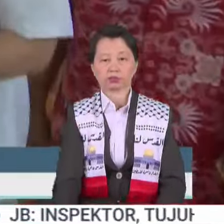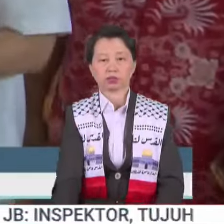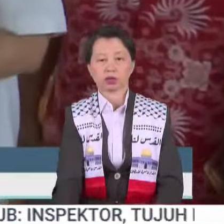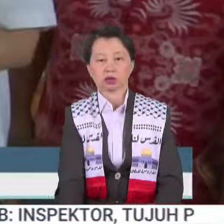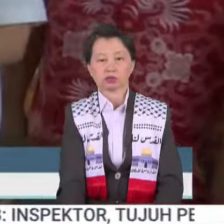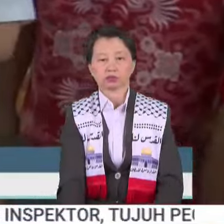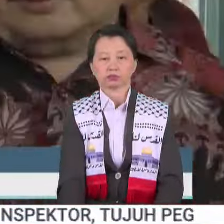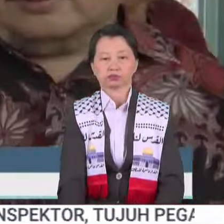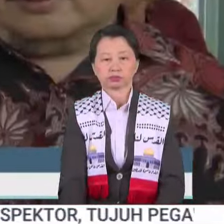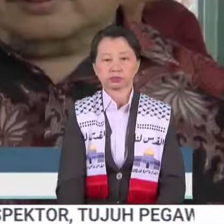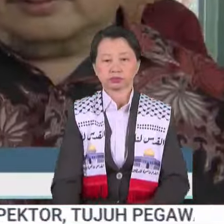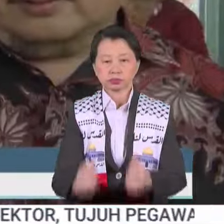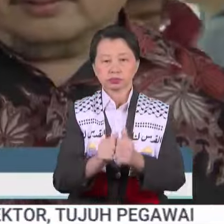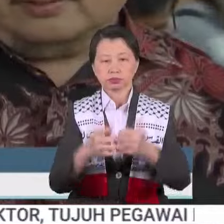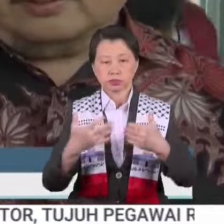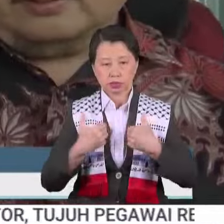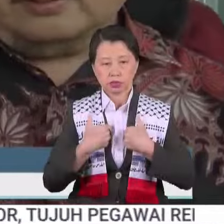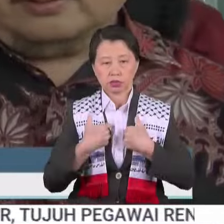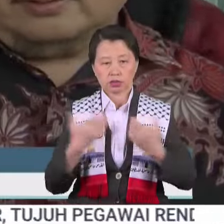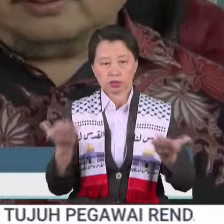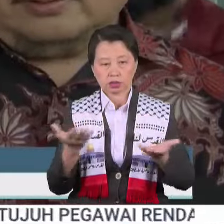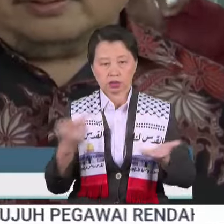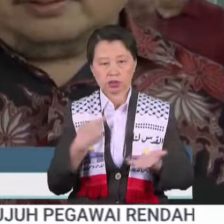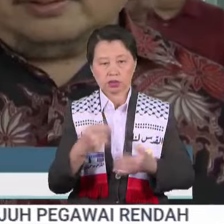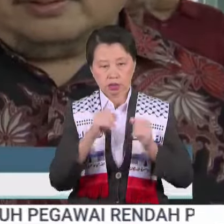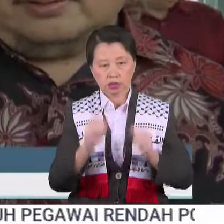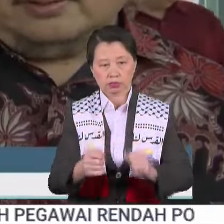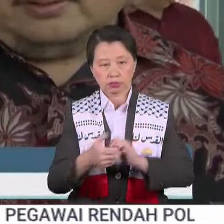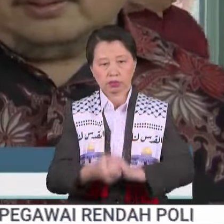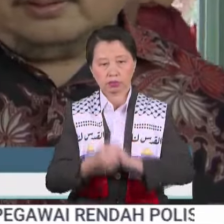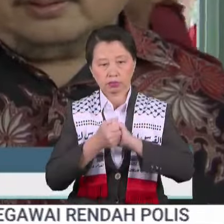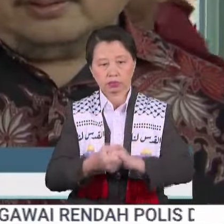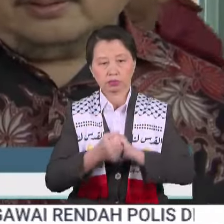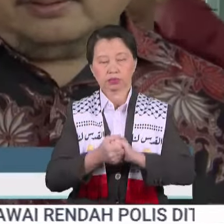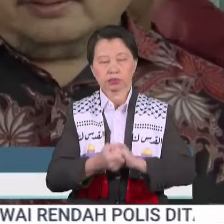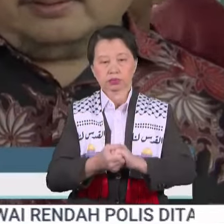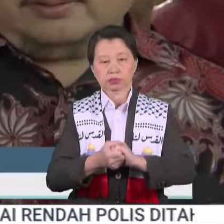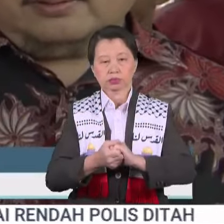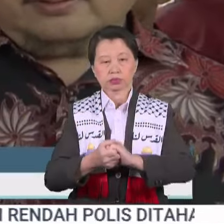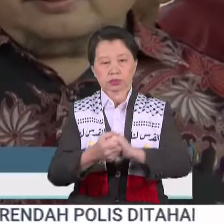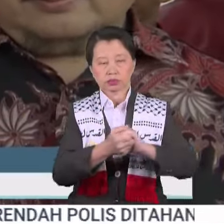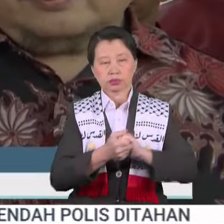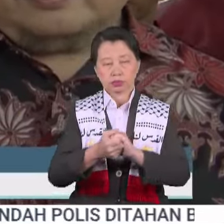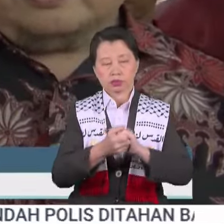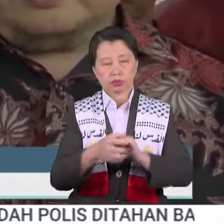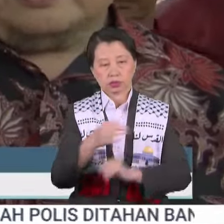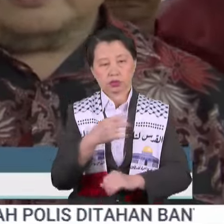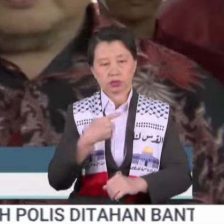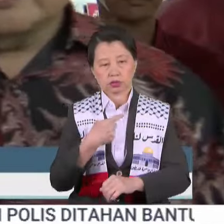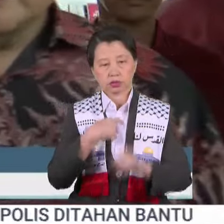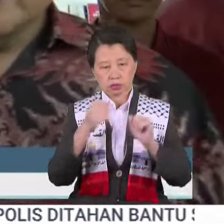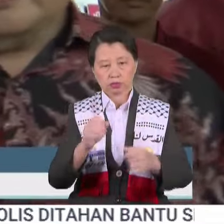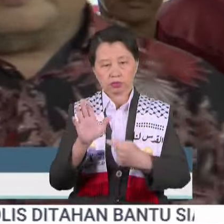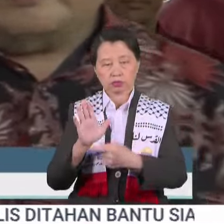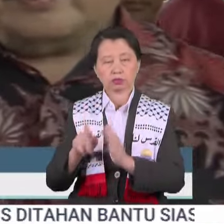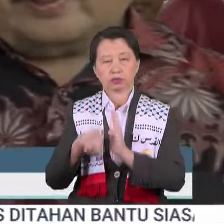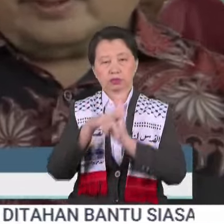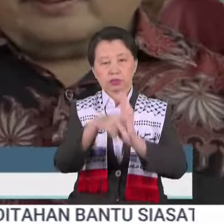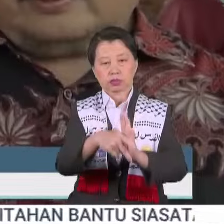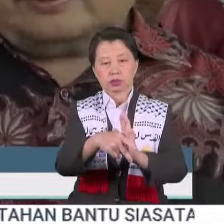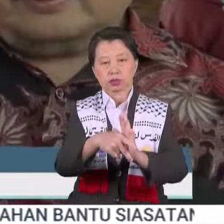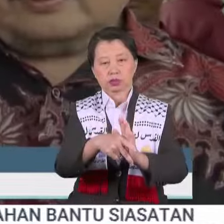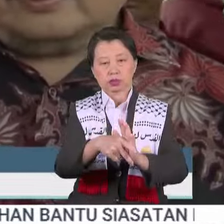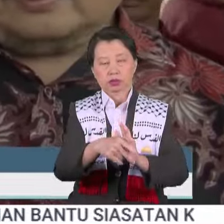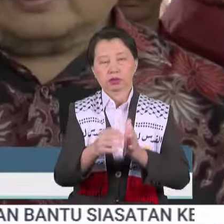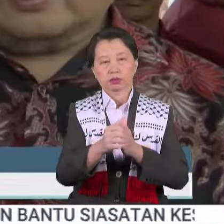sudah tentu dengan adanya program semacam ini kita dapat mengeratkan hubungan silaturahim dan juga kita akan mempamerkan